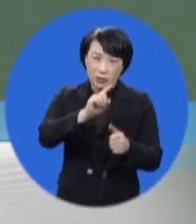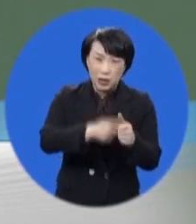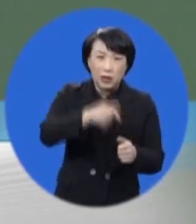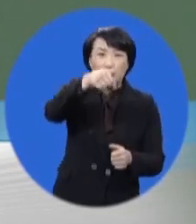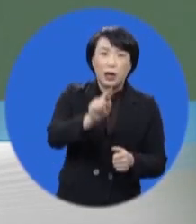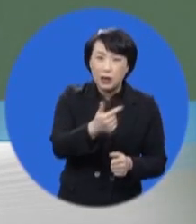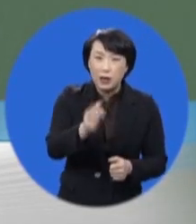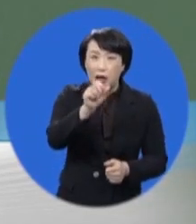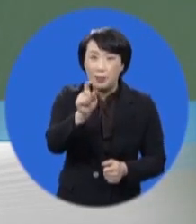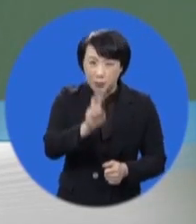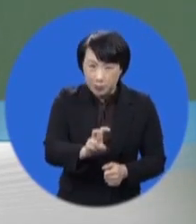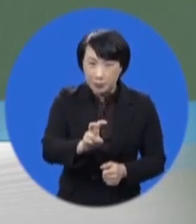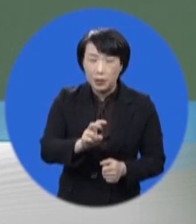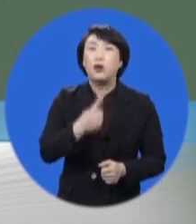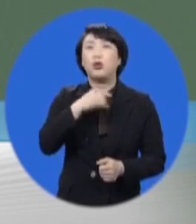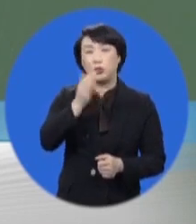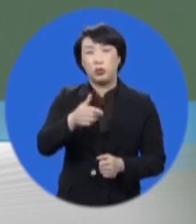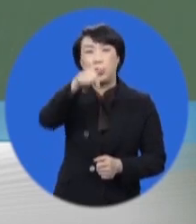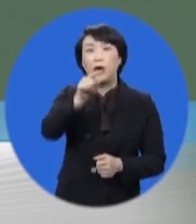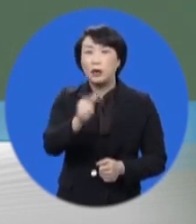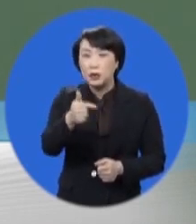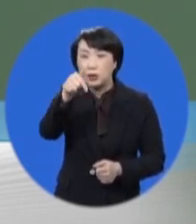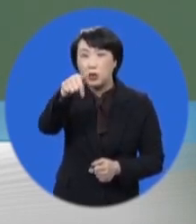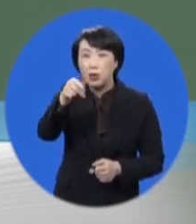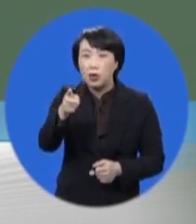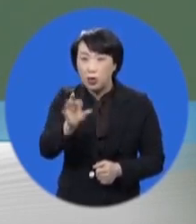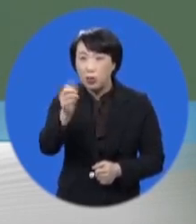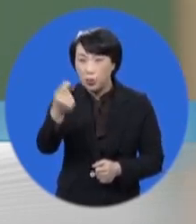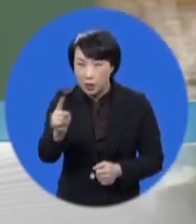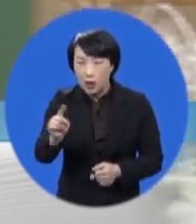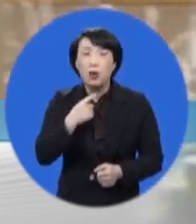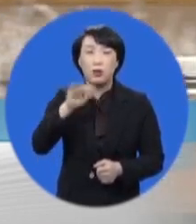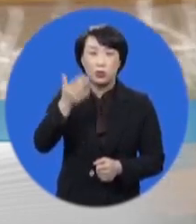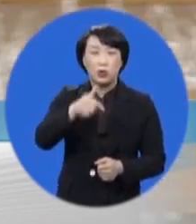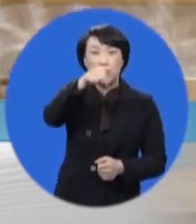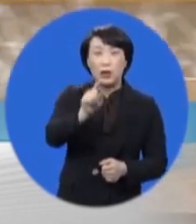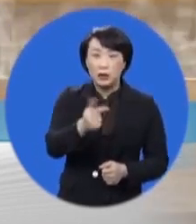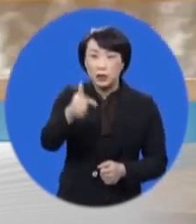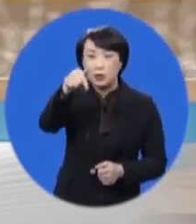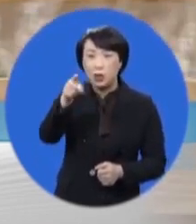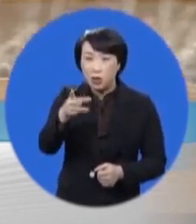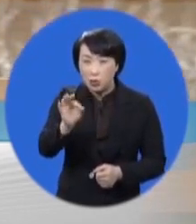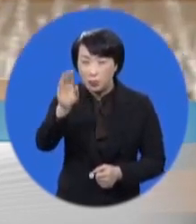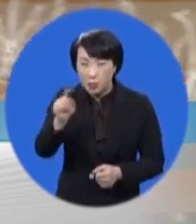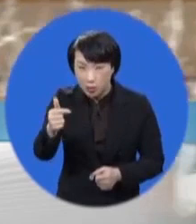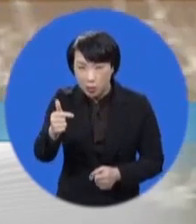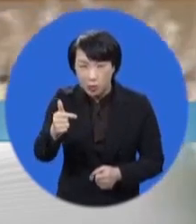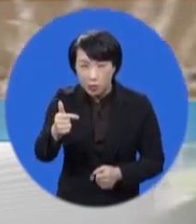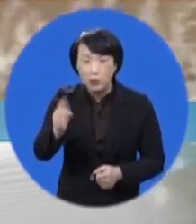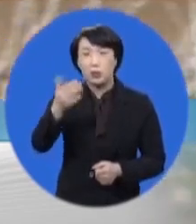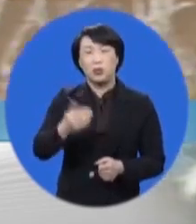간암도 걸리고 경화도 걸리고 간 경비염도 되고 여러 가지 병들이